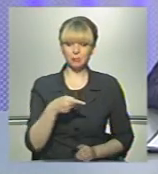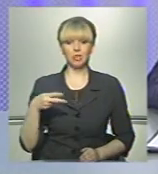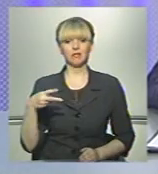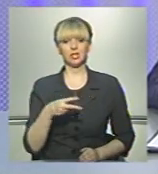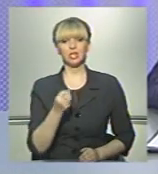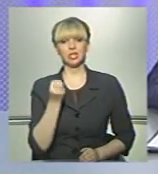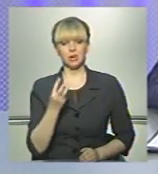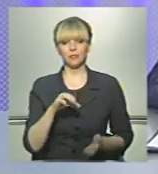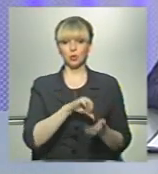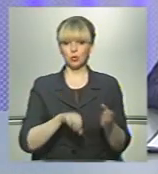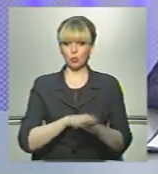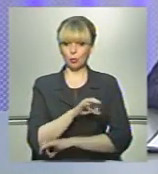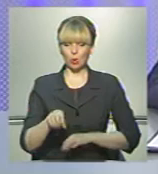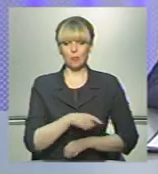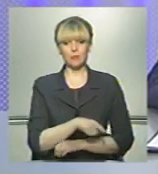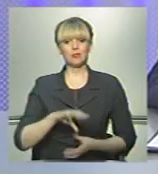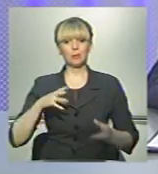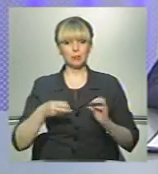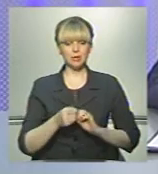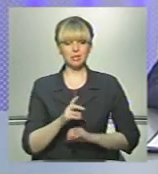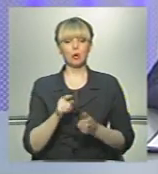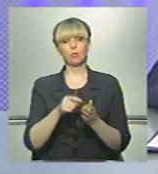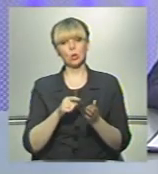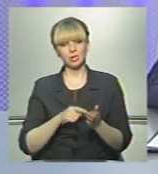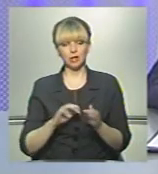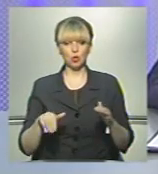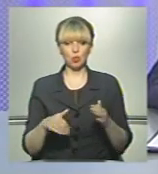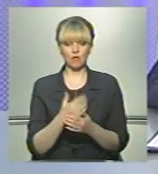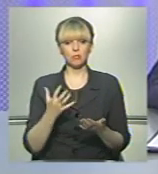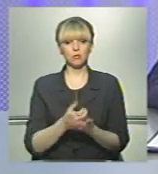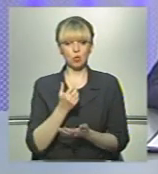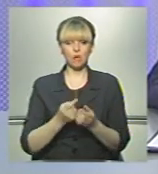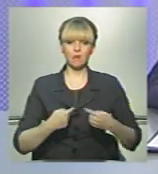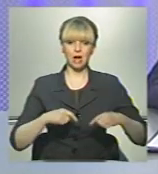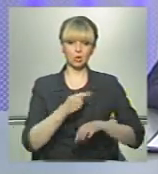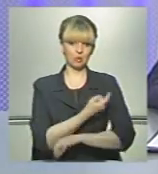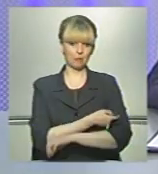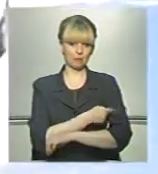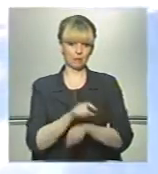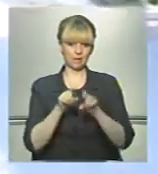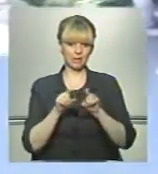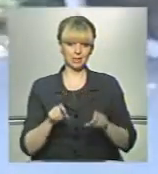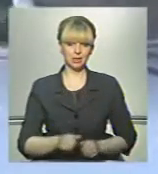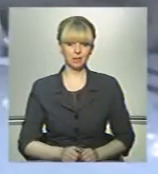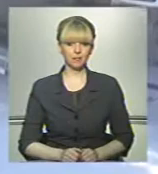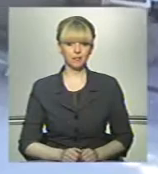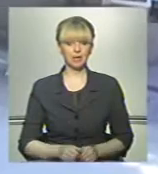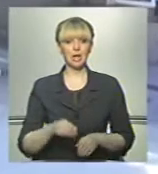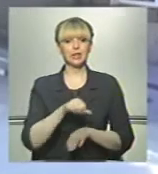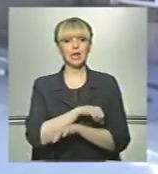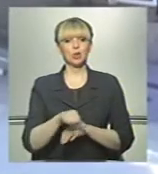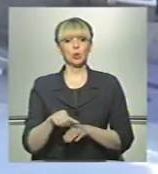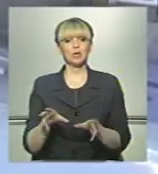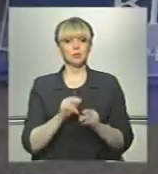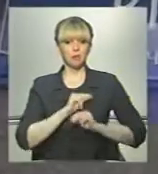Молдова-2007-2013». Учасники проєкту підбили підсумки і поділилися новими здобутками в галузі медицини. Транскордонна